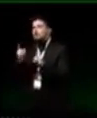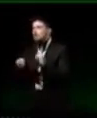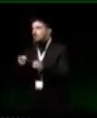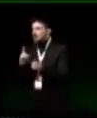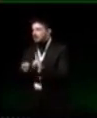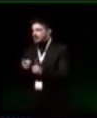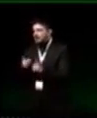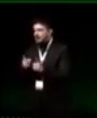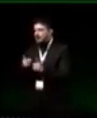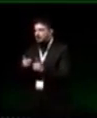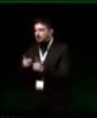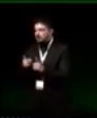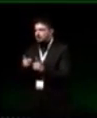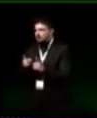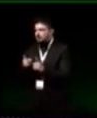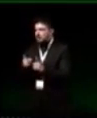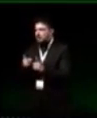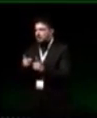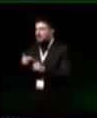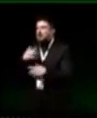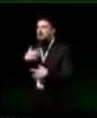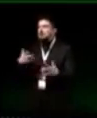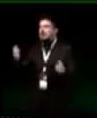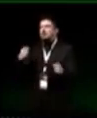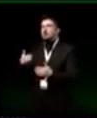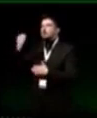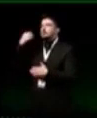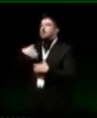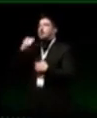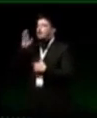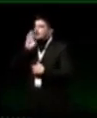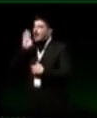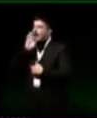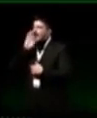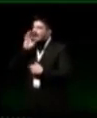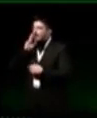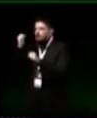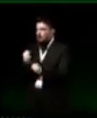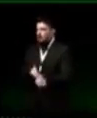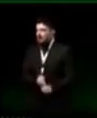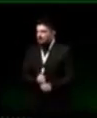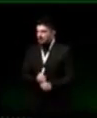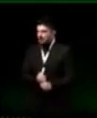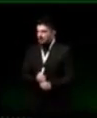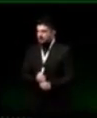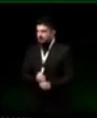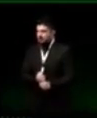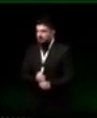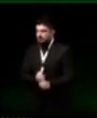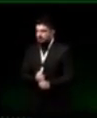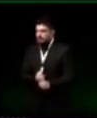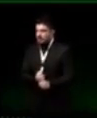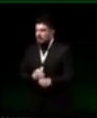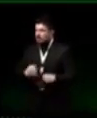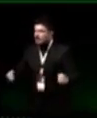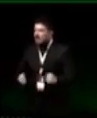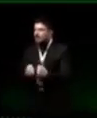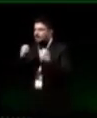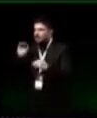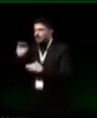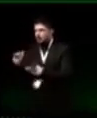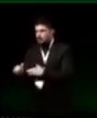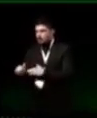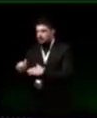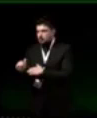non vi fossero stati dei giganteschi padri fondatori, non soltanto a Ventotene, ma poi nella attività